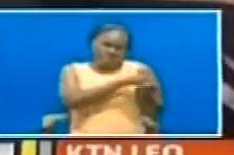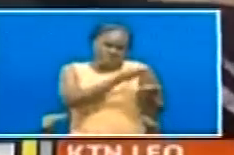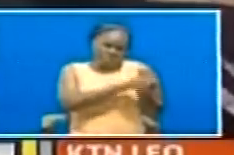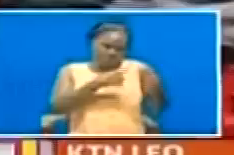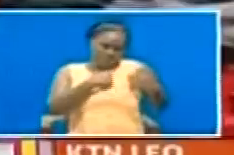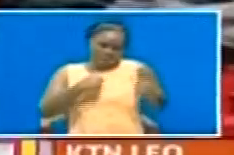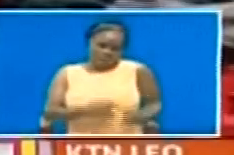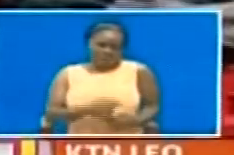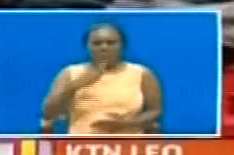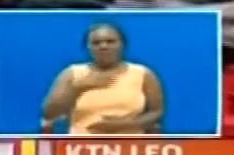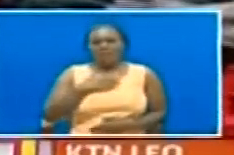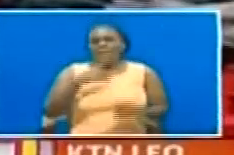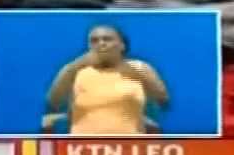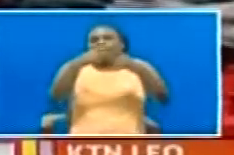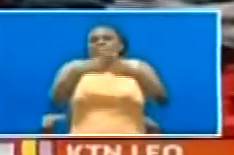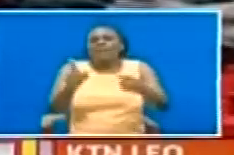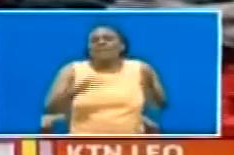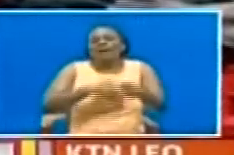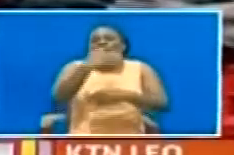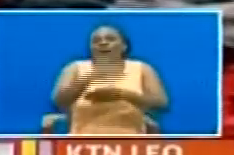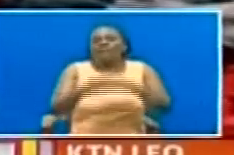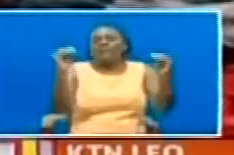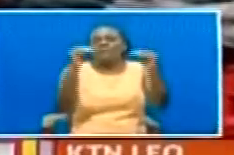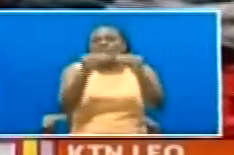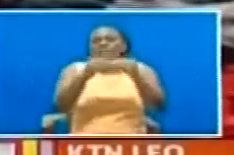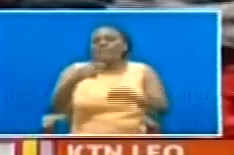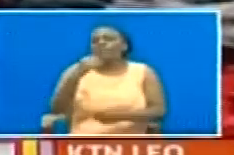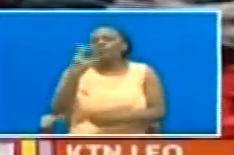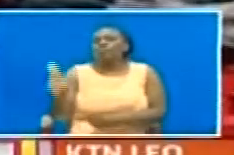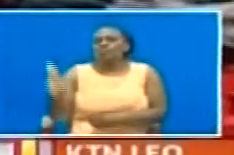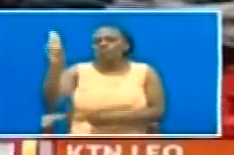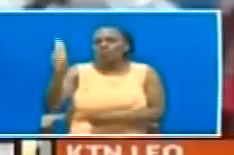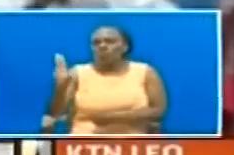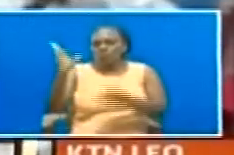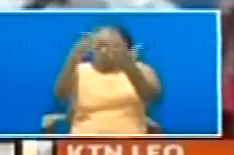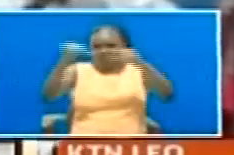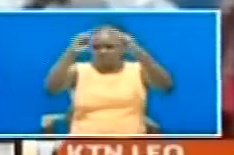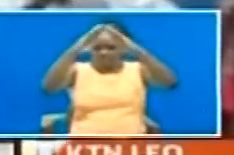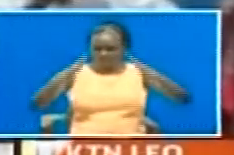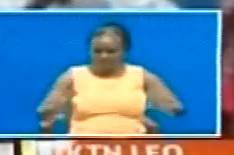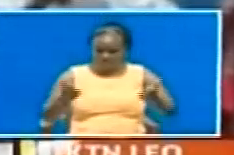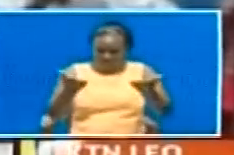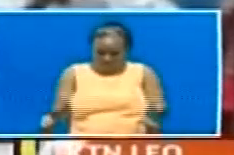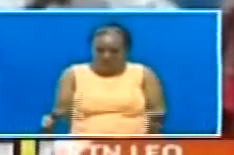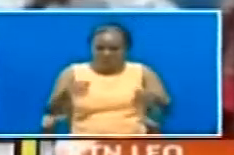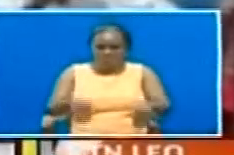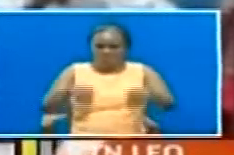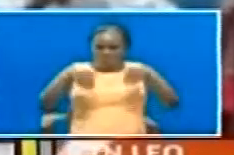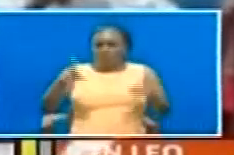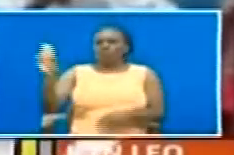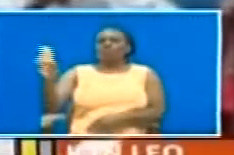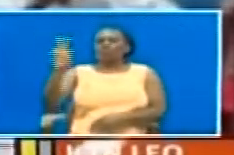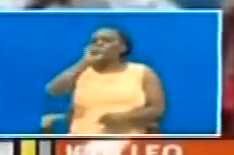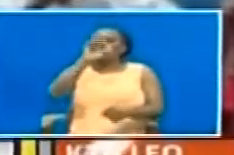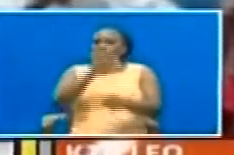ndani ya moyo. Lakini hata baada ya kukutana na Rais Uhuru Kenyatta katika ikulu, angali anasubiri Rais Uhuru